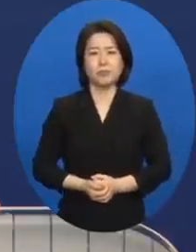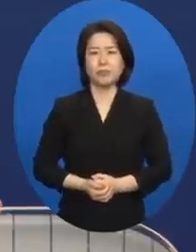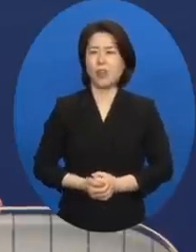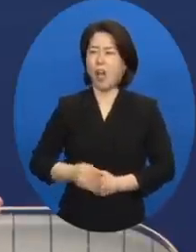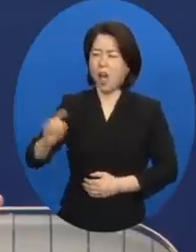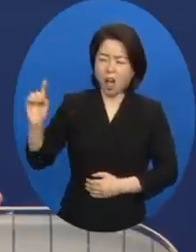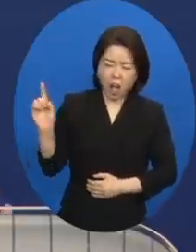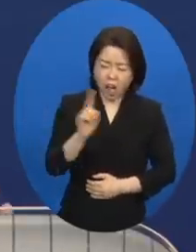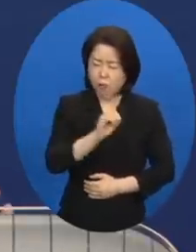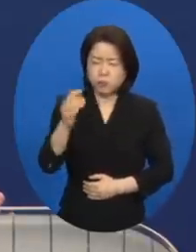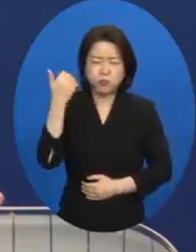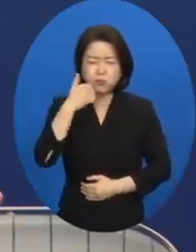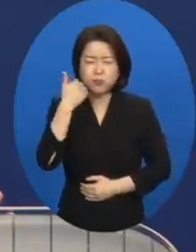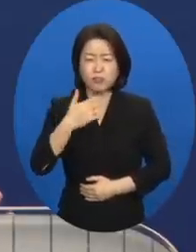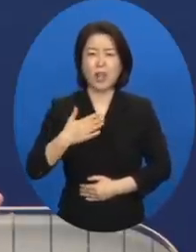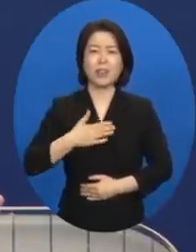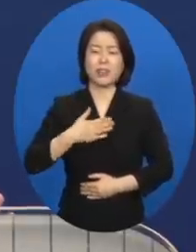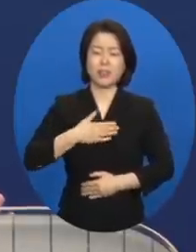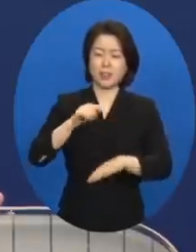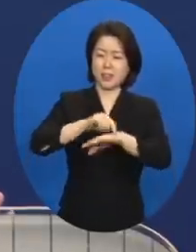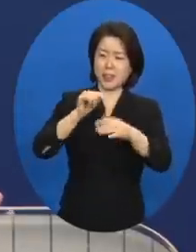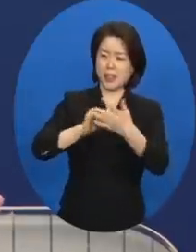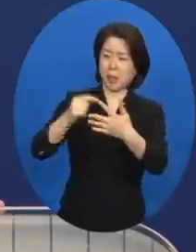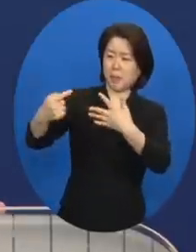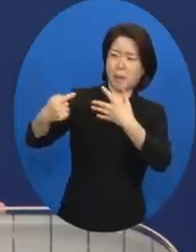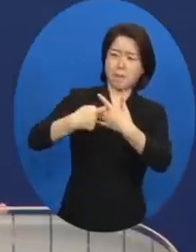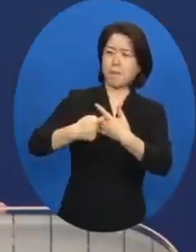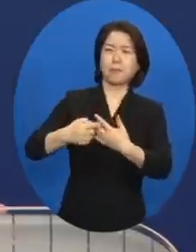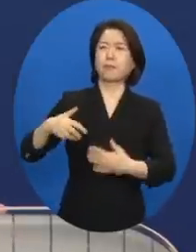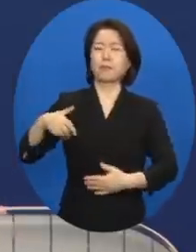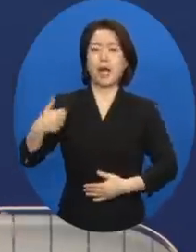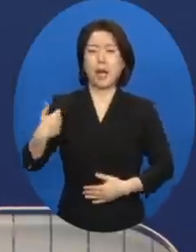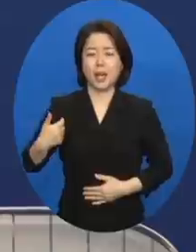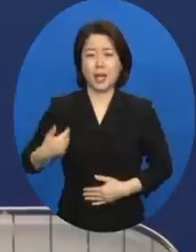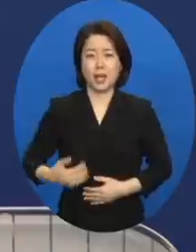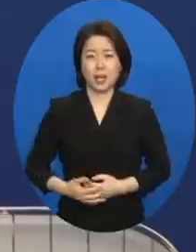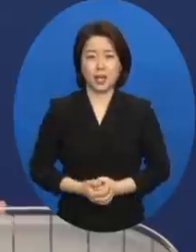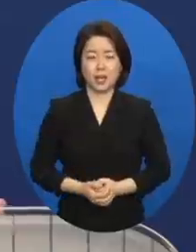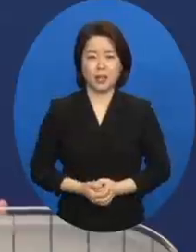아무도 내 마음을 알아주지 않습니다.